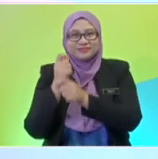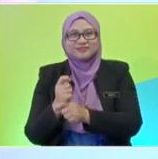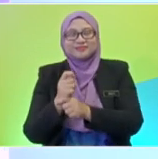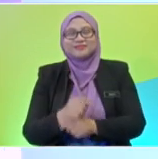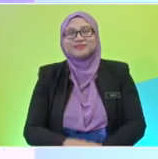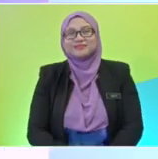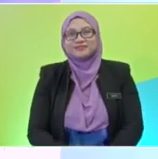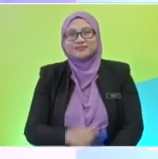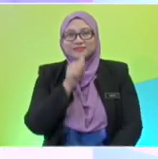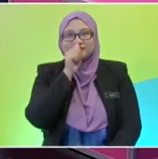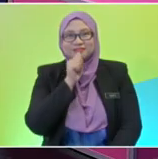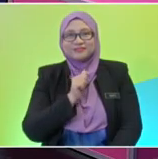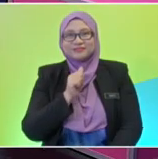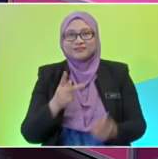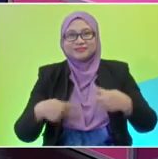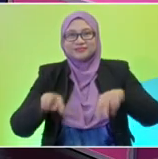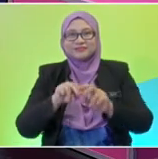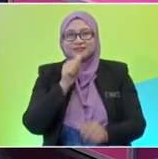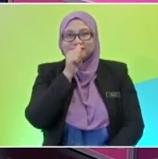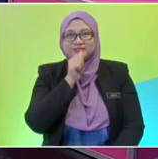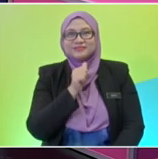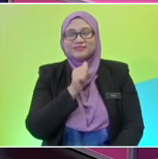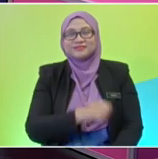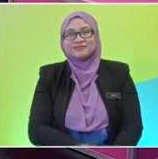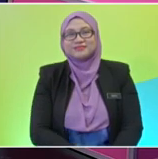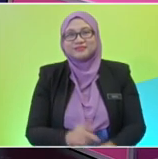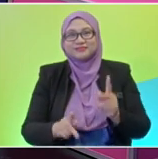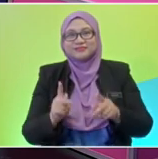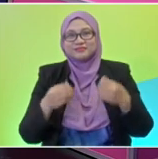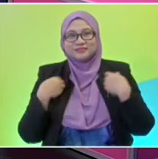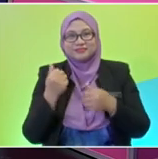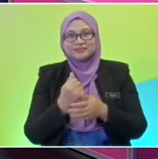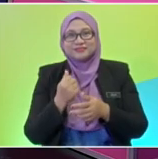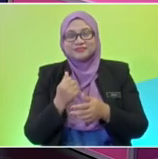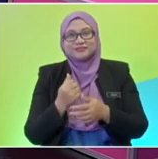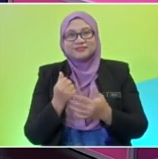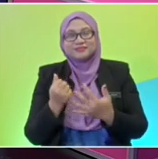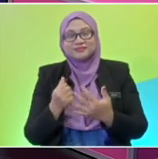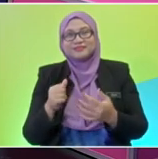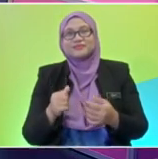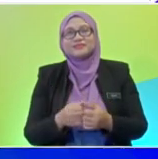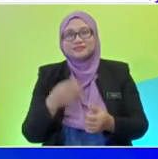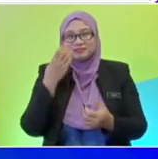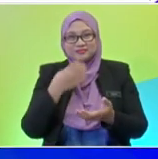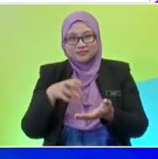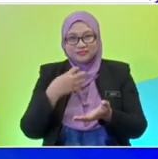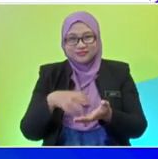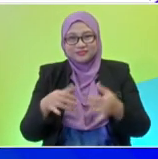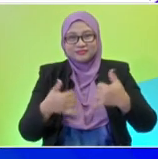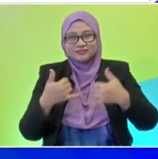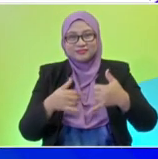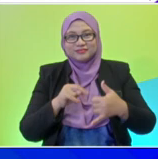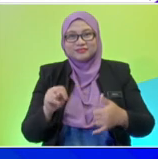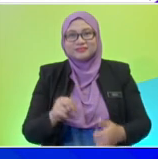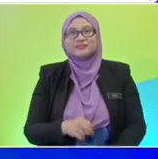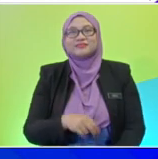bersabar kita perlu bersabar Oke Adek yang kalau adik merasakan mainan sebagai Abang kita bersabah